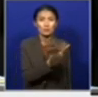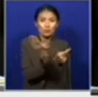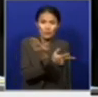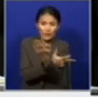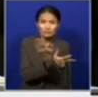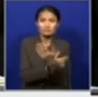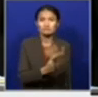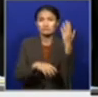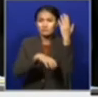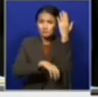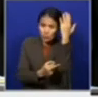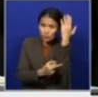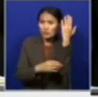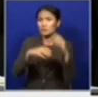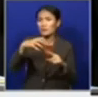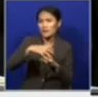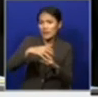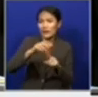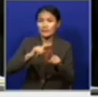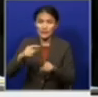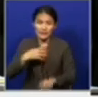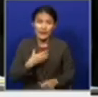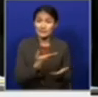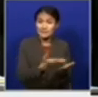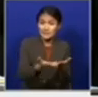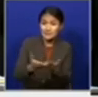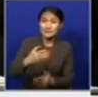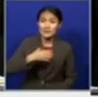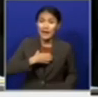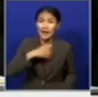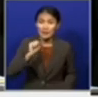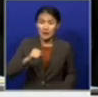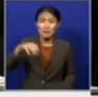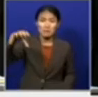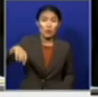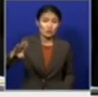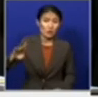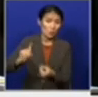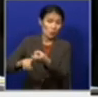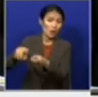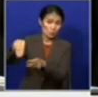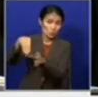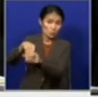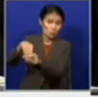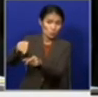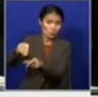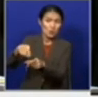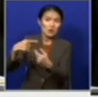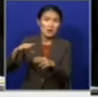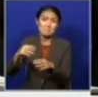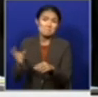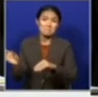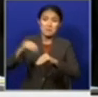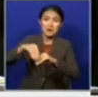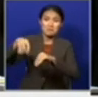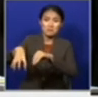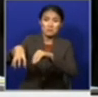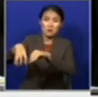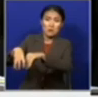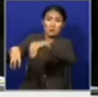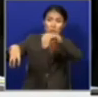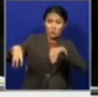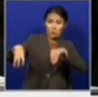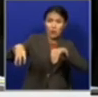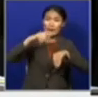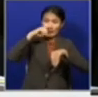รัสเซียไม่ใช่สมาชิก CPTPP ค่ะแต่บริษัทของประเทศรัสเซียอยากซื้อธุรกิจบริการโรงแรมธุรกิจ